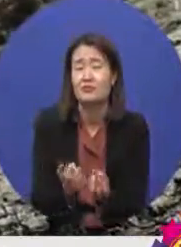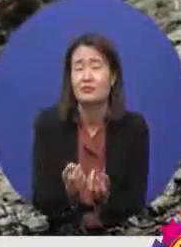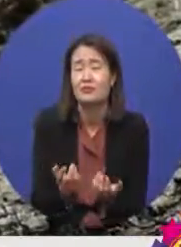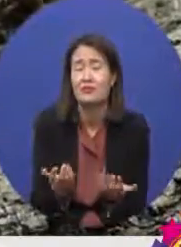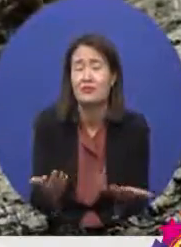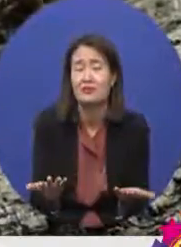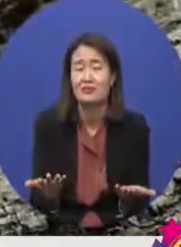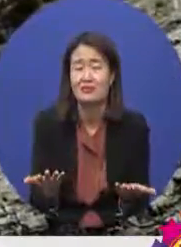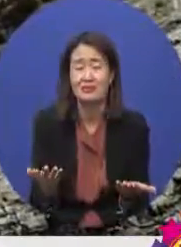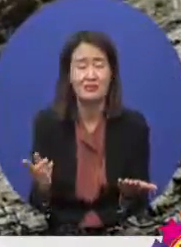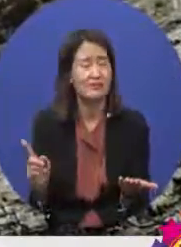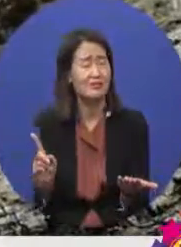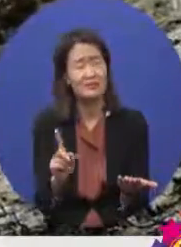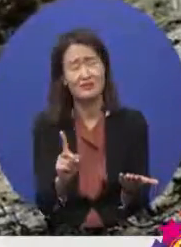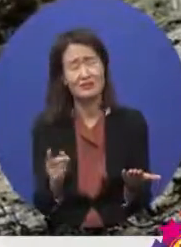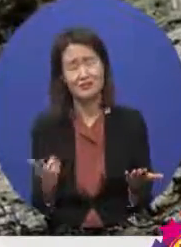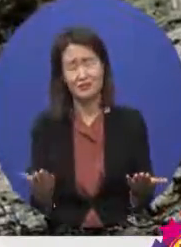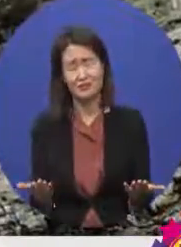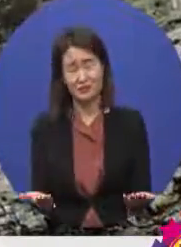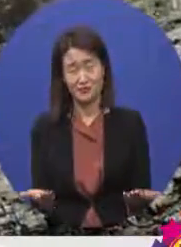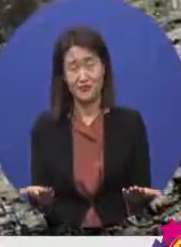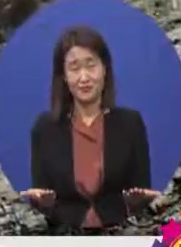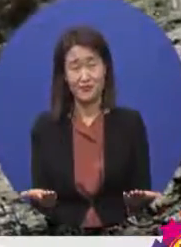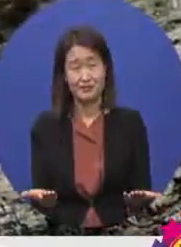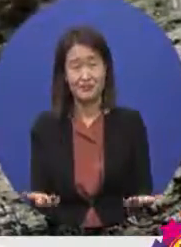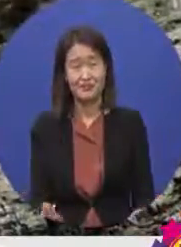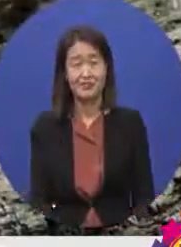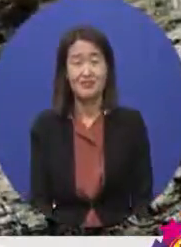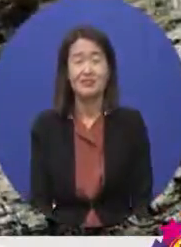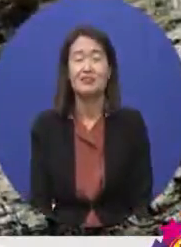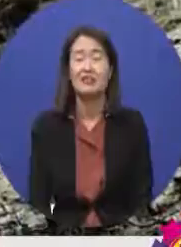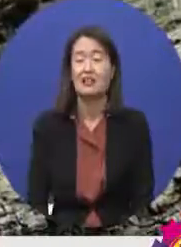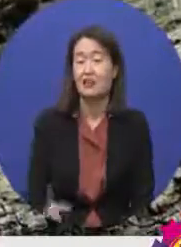어찌하오 어찌하오